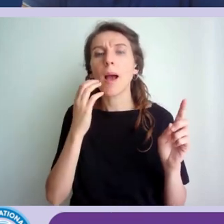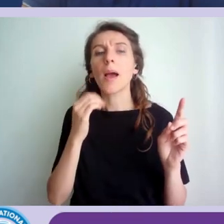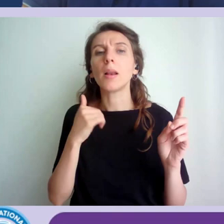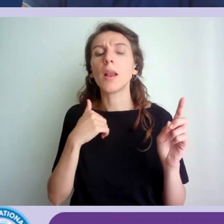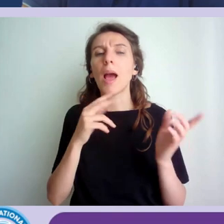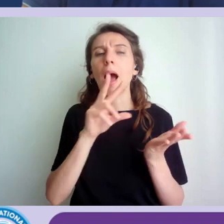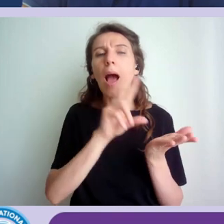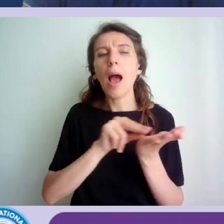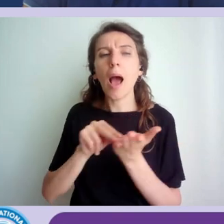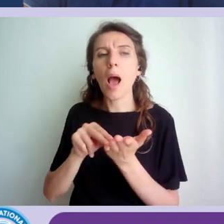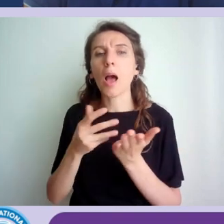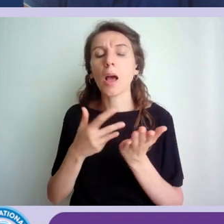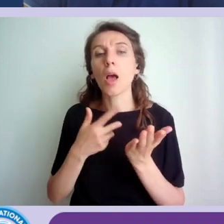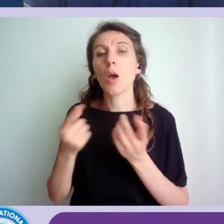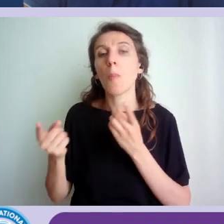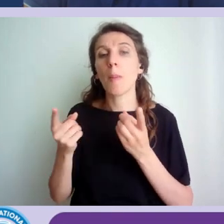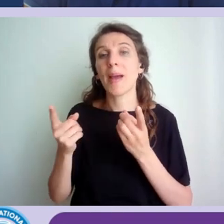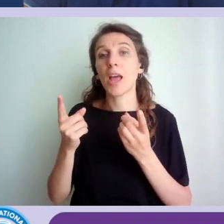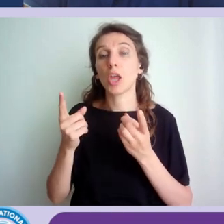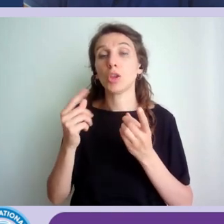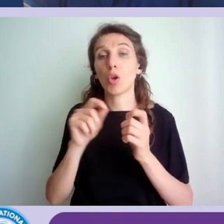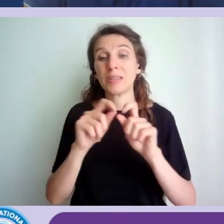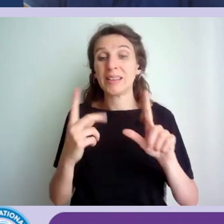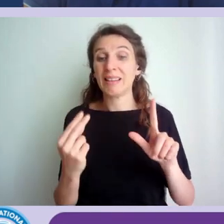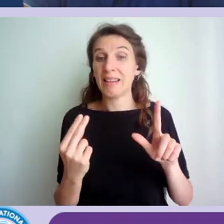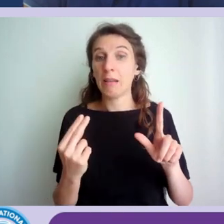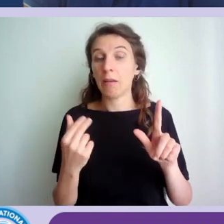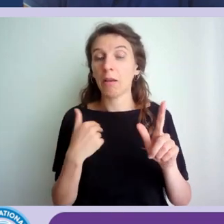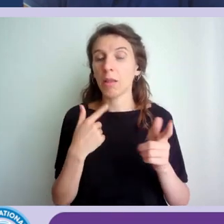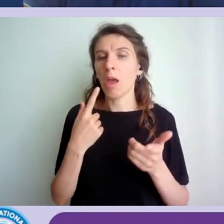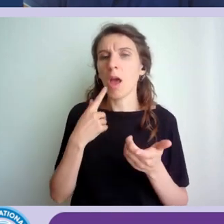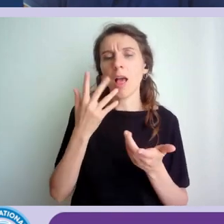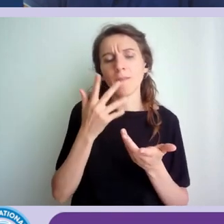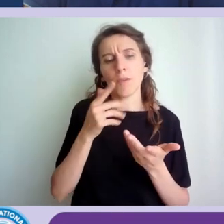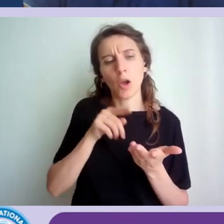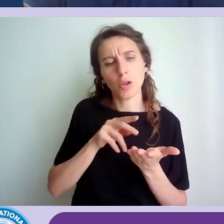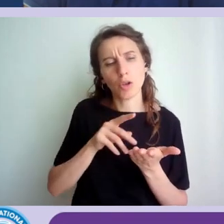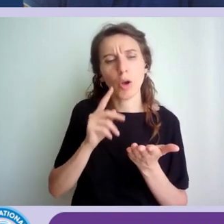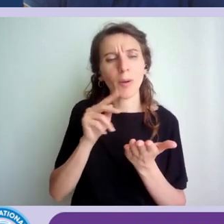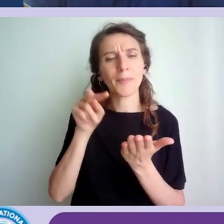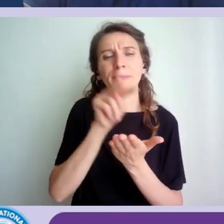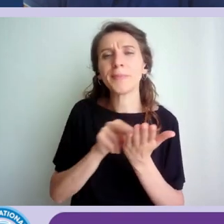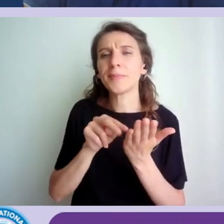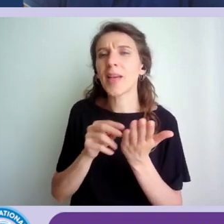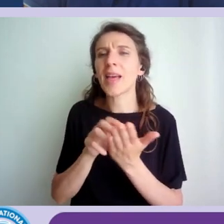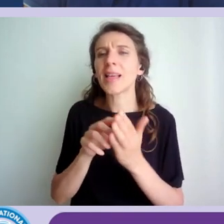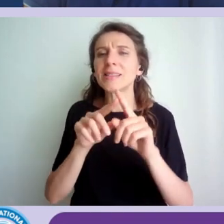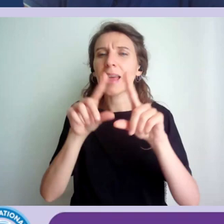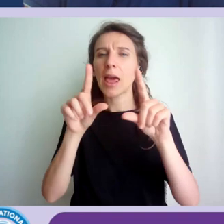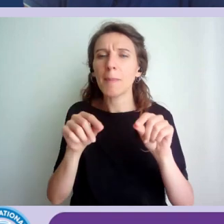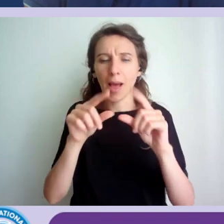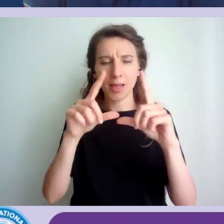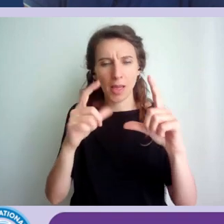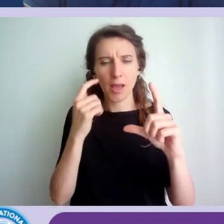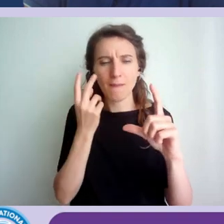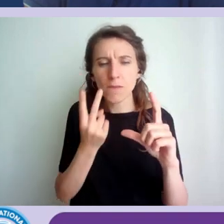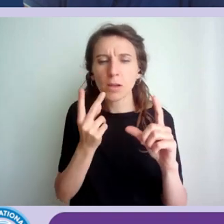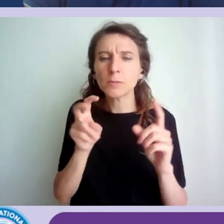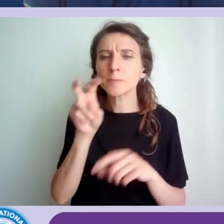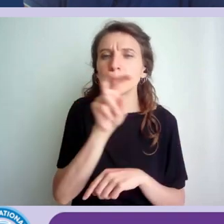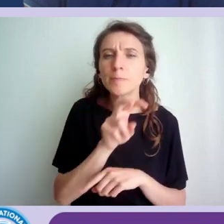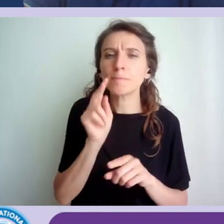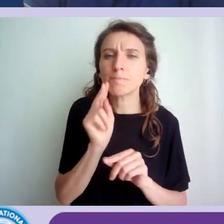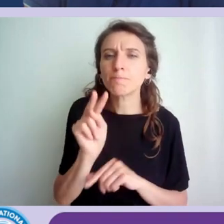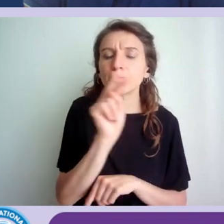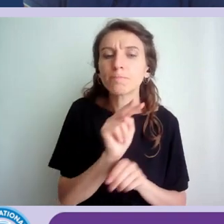si ci si muove con lo screen reader si naviga e si Esplora la schermata con lo screen leader molti elementi vengono